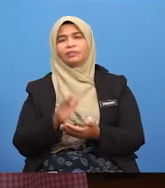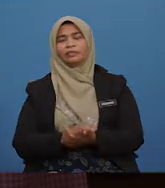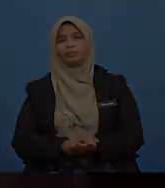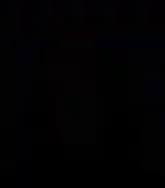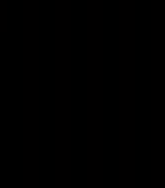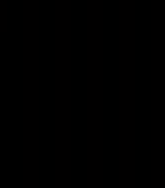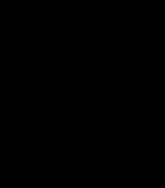hai hai